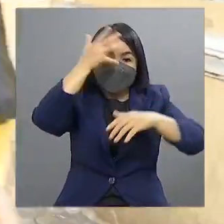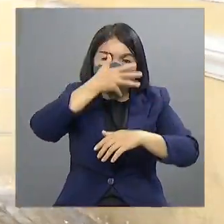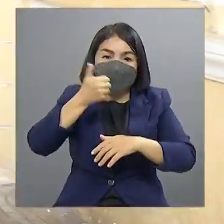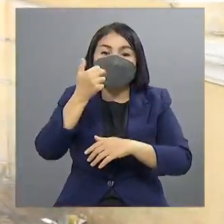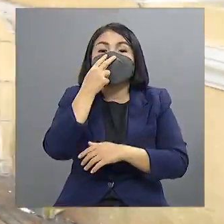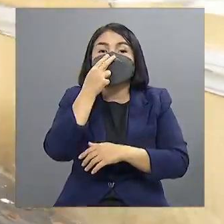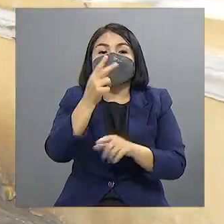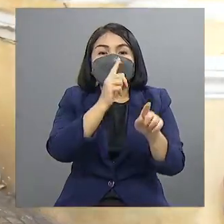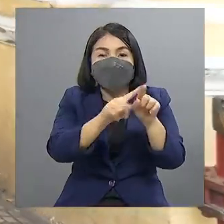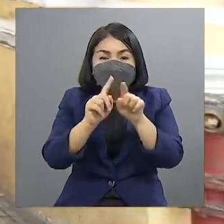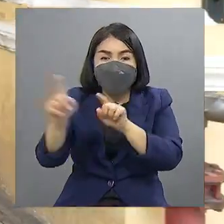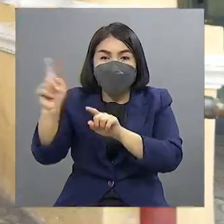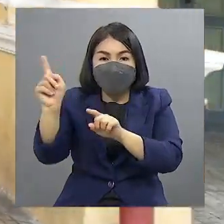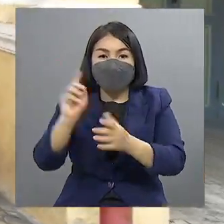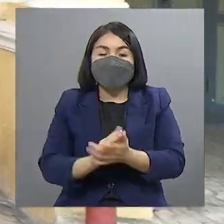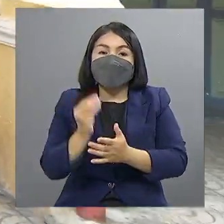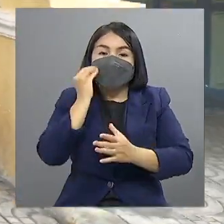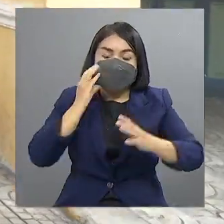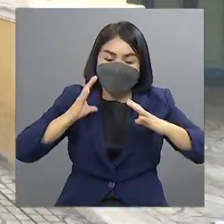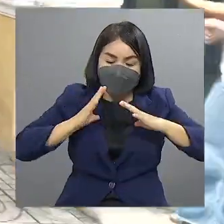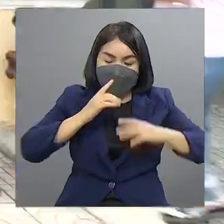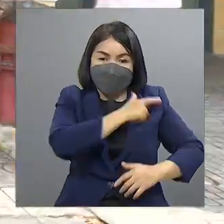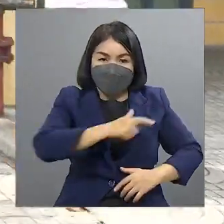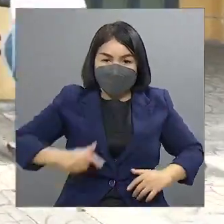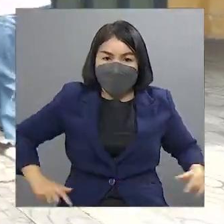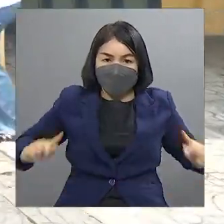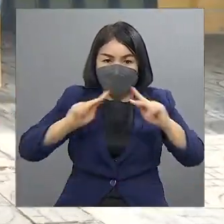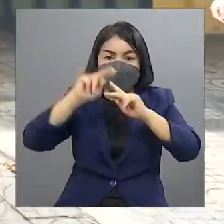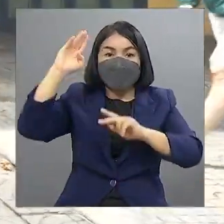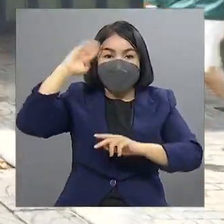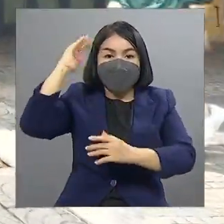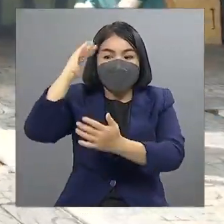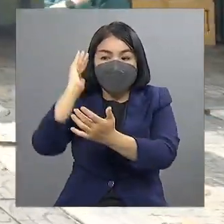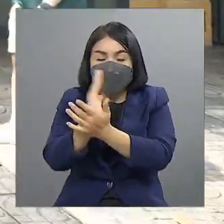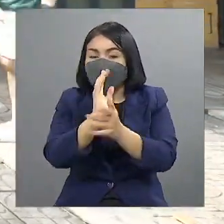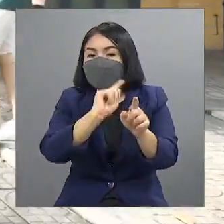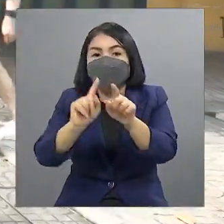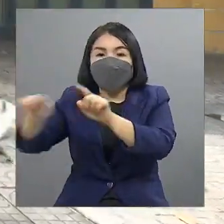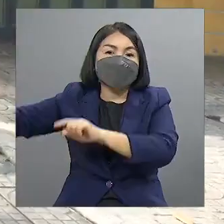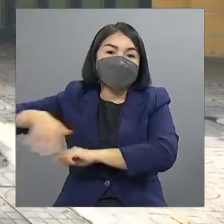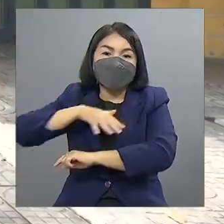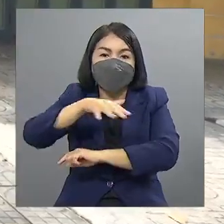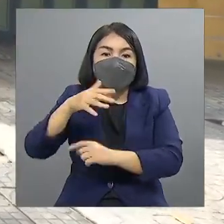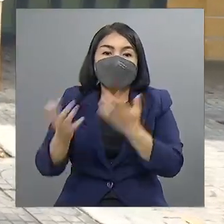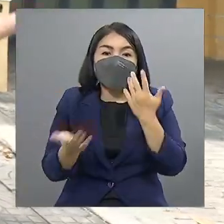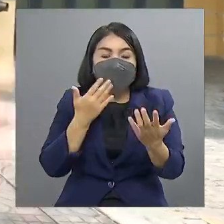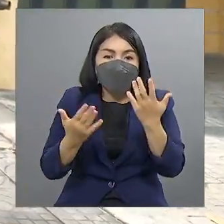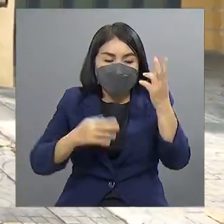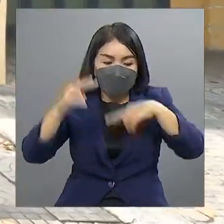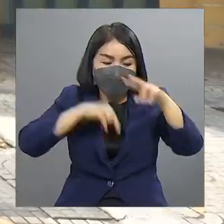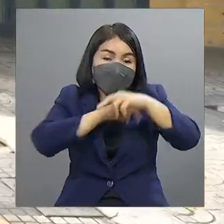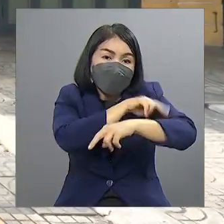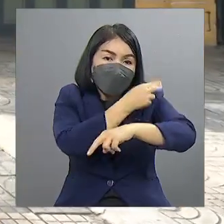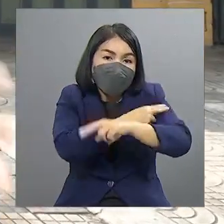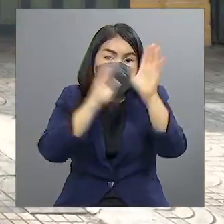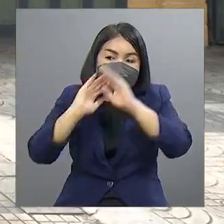ราชวังสลานลมกระทรวงกลาโหมสถานีตำรวจนครบาลพระราชวังหรือแม้กระทั่งสถานีอนามัยก็ยังคงได้รับอิทธิพลการตก